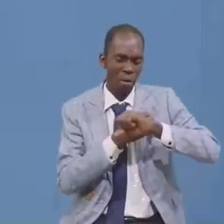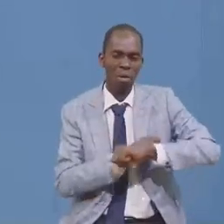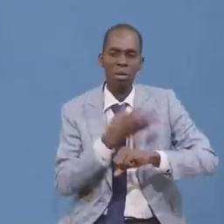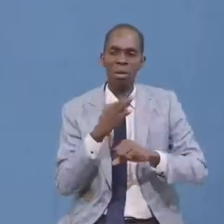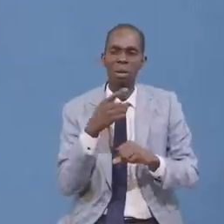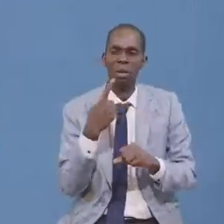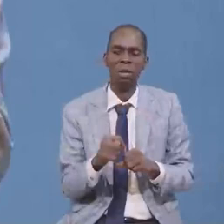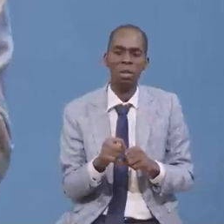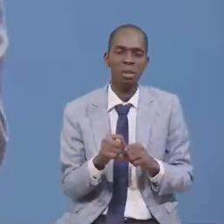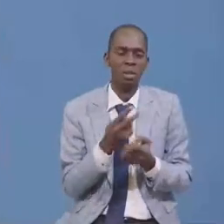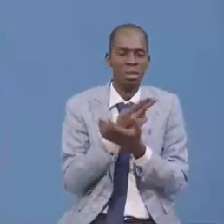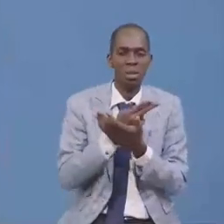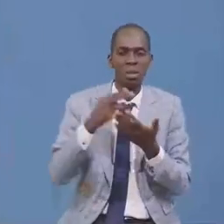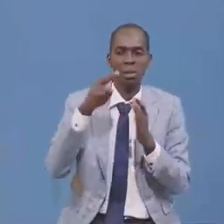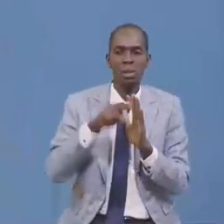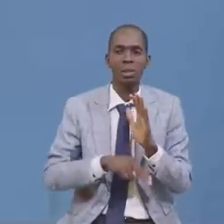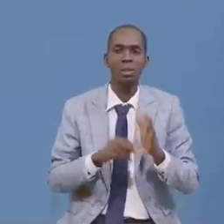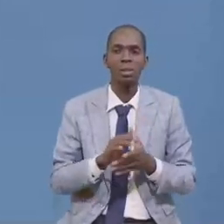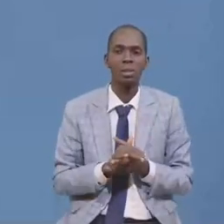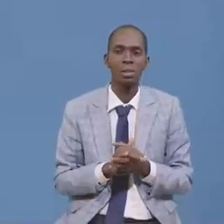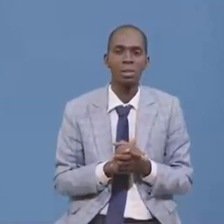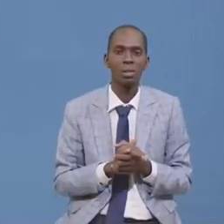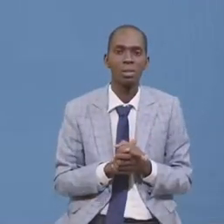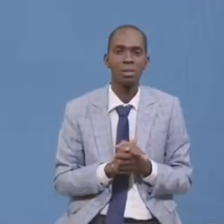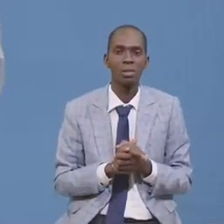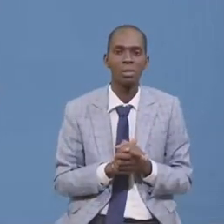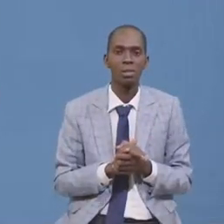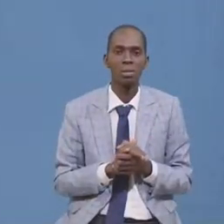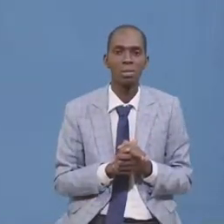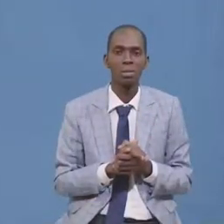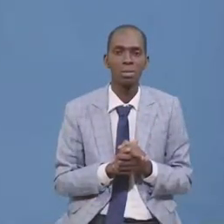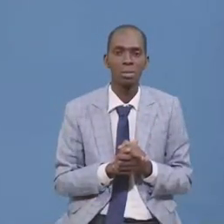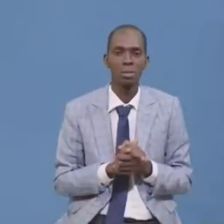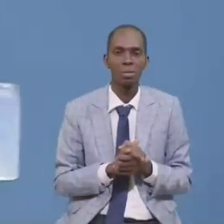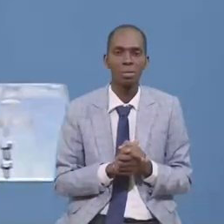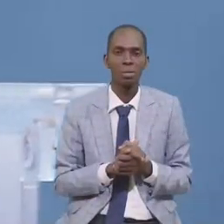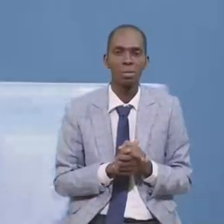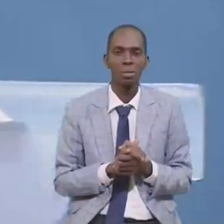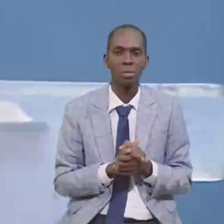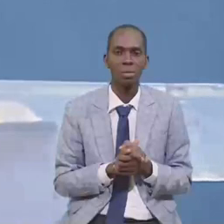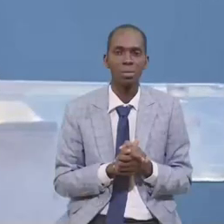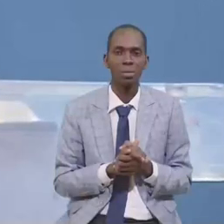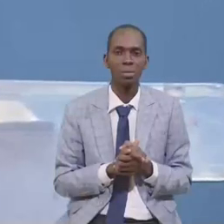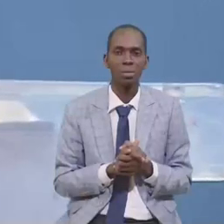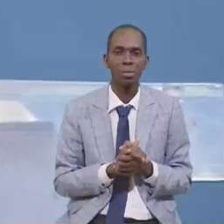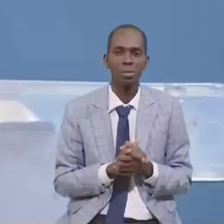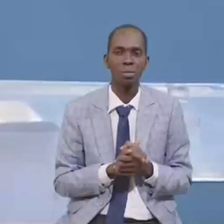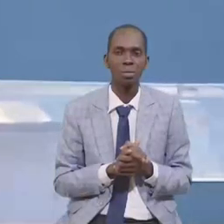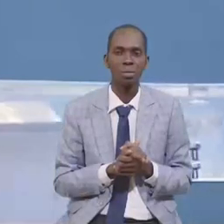Mais tous ces attributs sont sous la supervision et la protection de l'attribut de sainteté.